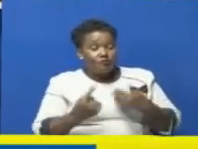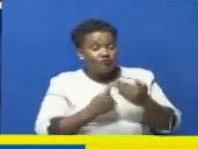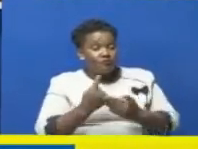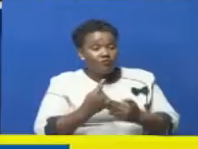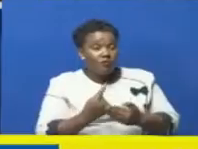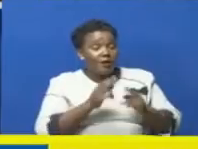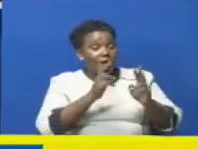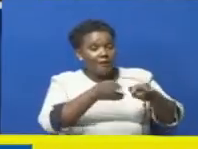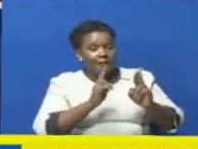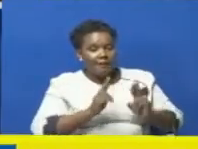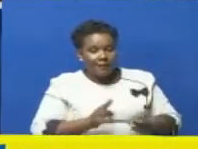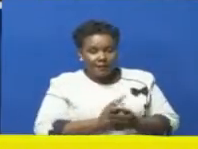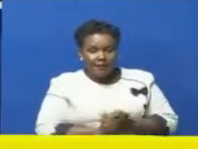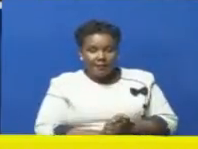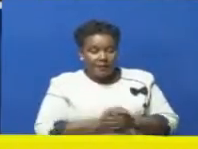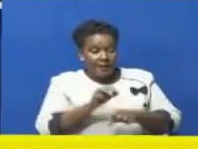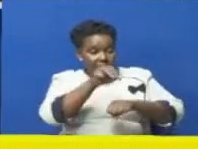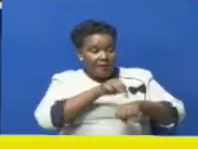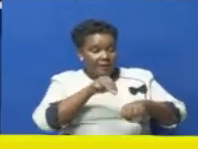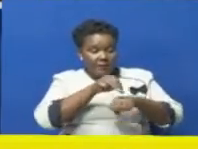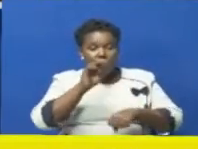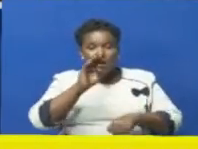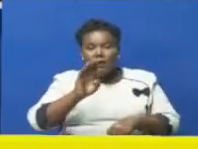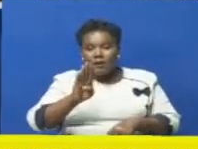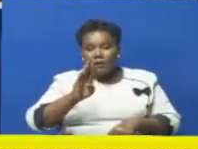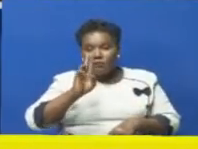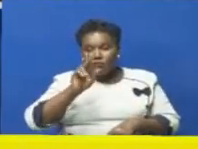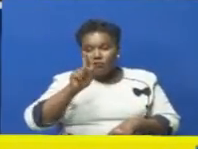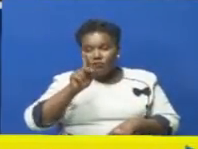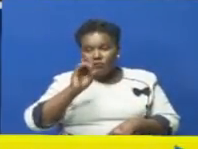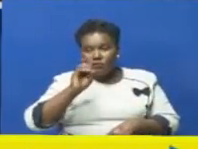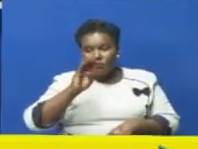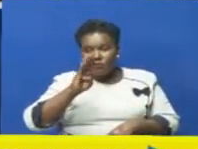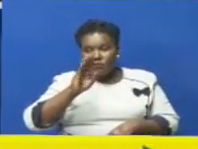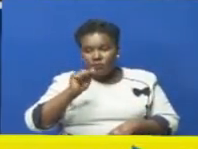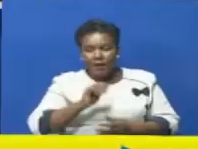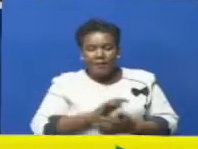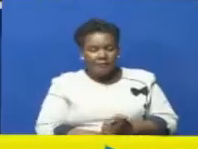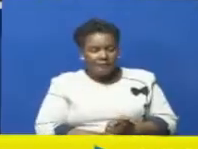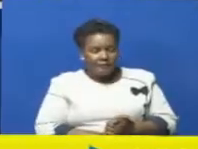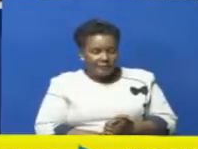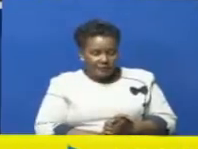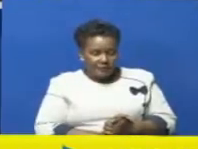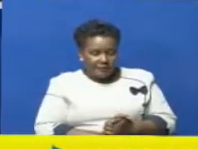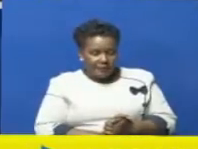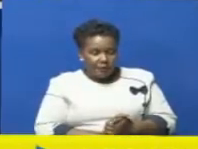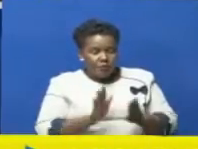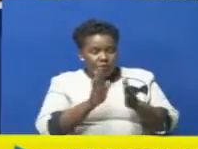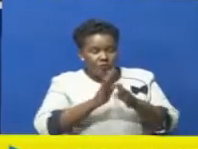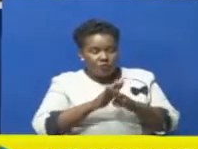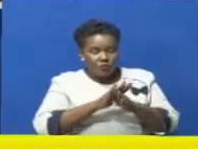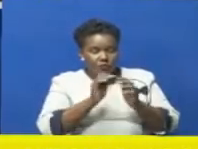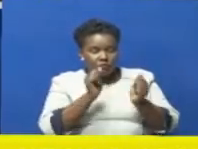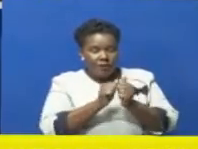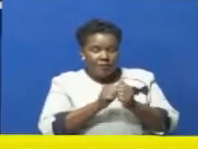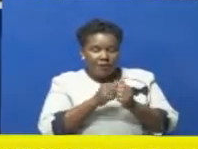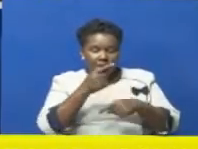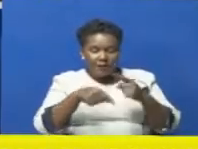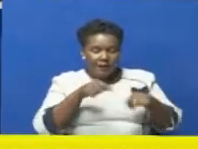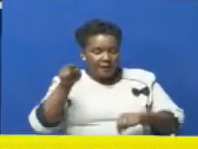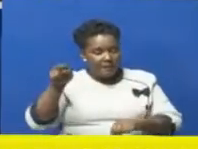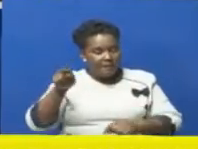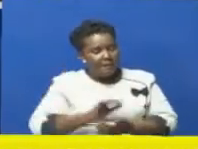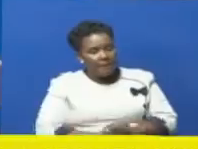mkoani Kagera, hususan katika manispaa hiyo ya Bukoba, kuzungumza na mufti kuhusiana na yale ambayo yamejiri katika baraza hilo la Maulid. Na